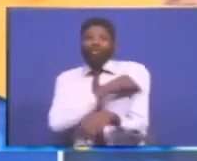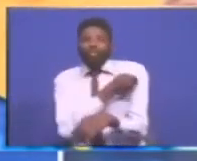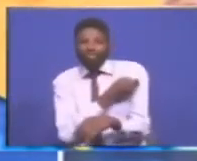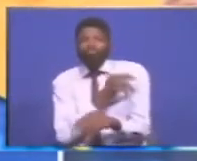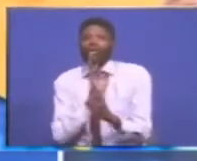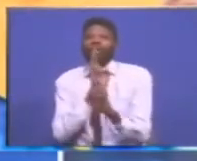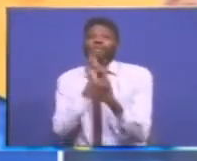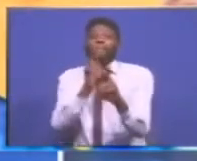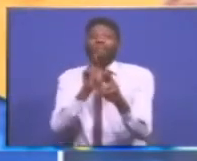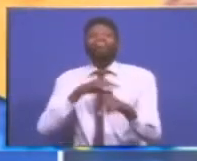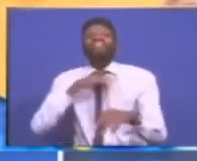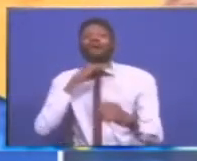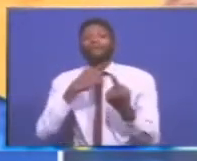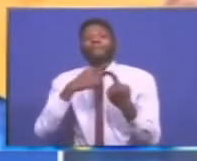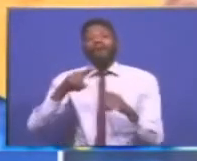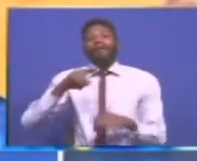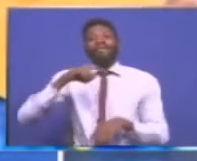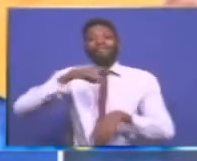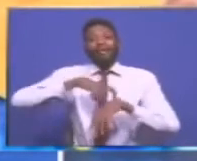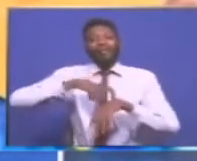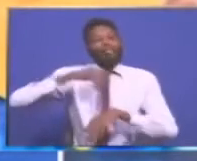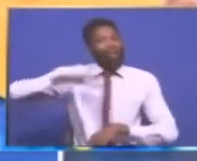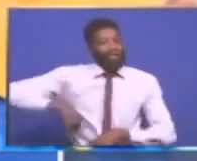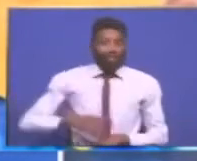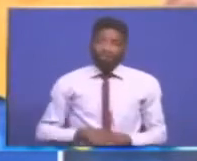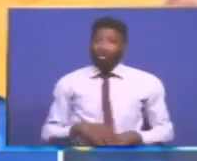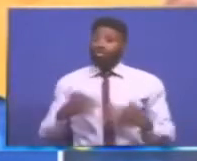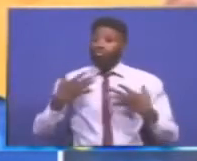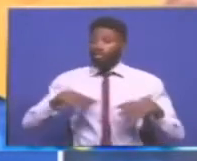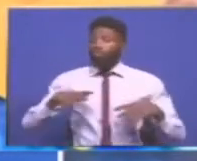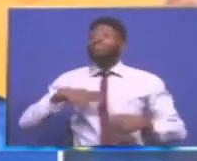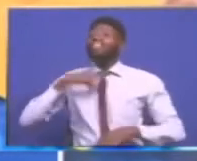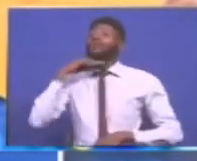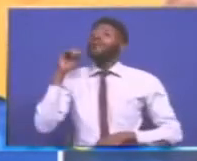wamechelewa. Jumla ya watu waliofariki kutokana na ugonjwa huo imefikia